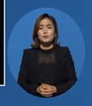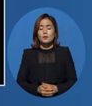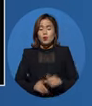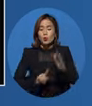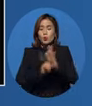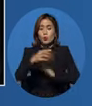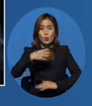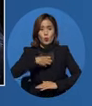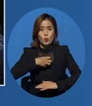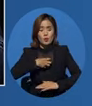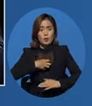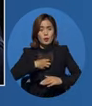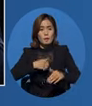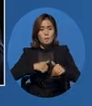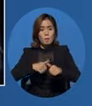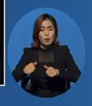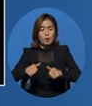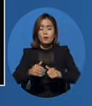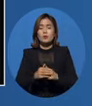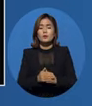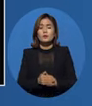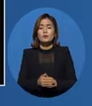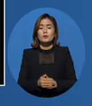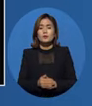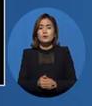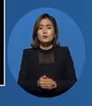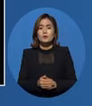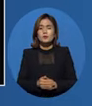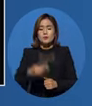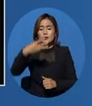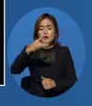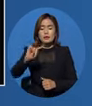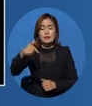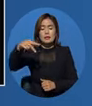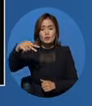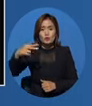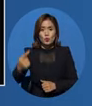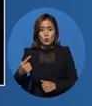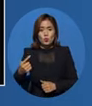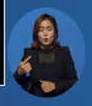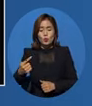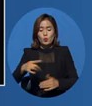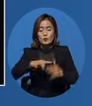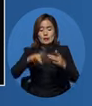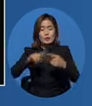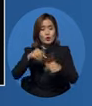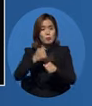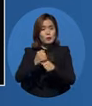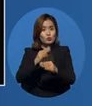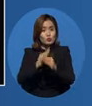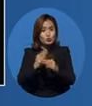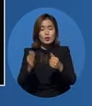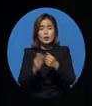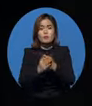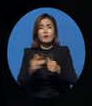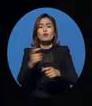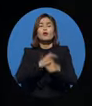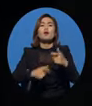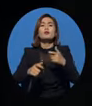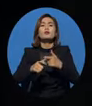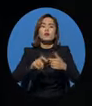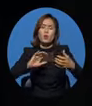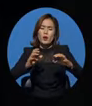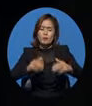우익이 를 넘어서는 9 이 국경 에서의 탄소 탄소 3 같은것도 만들어지기 때문에 이제 더 이상 이 노니는